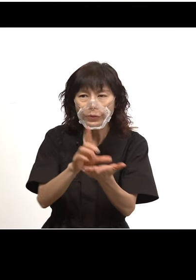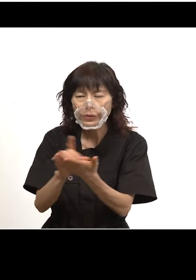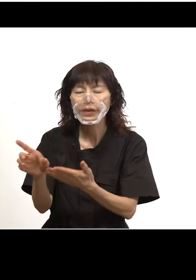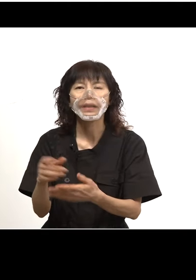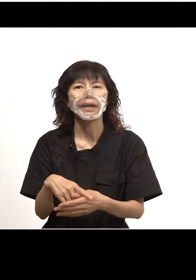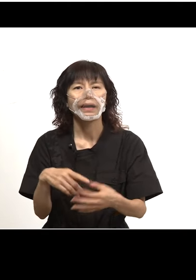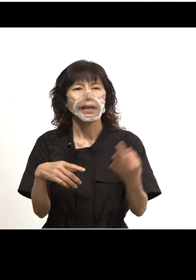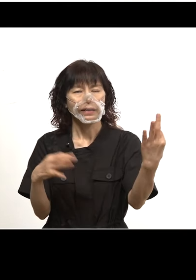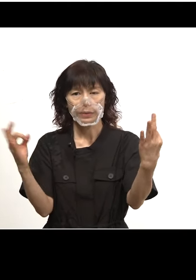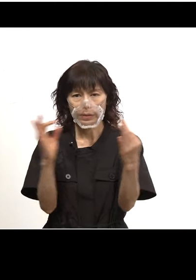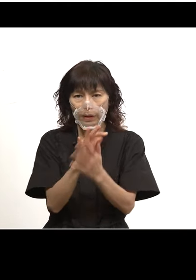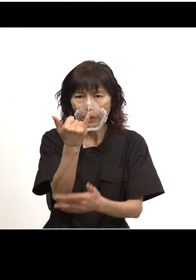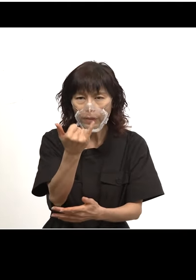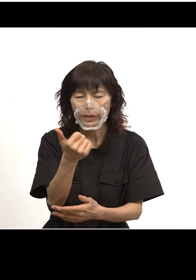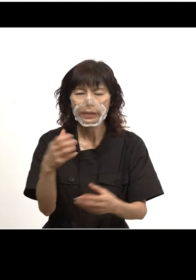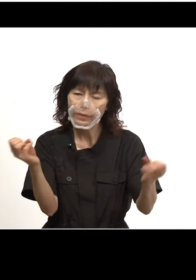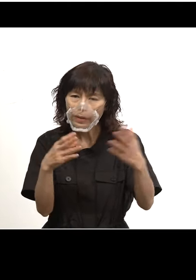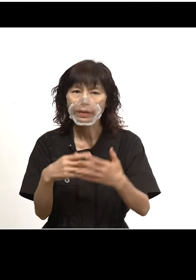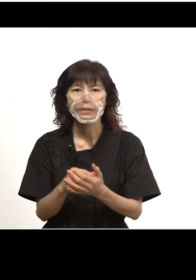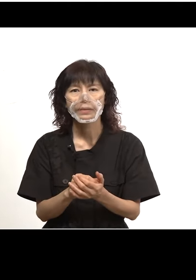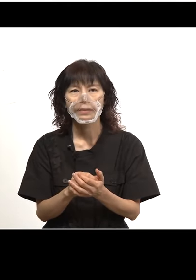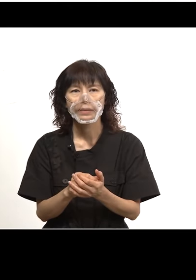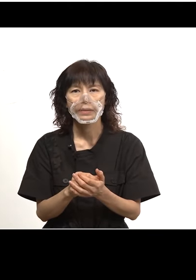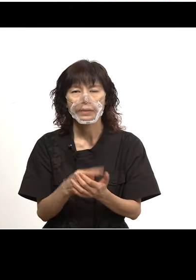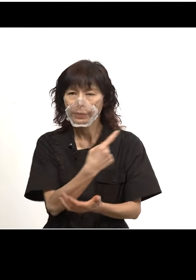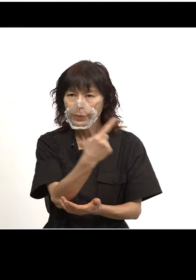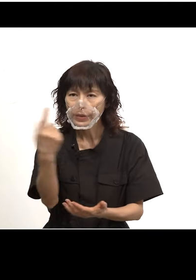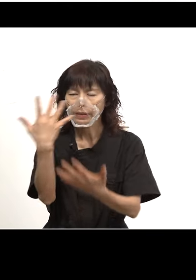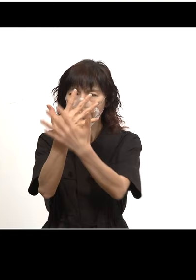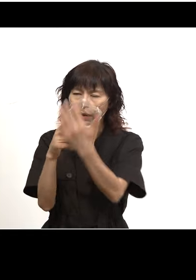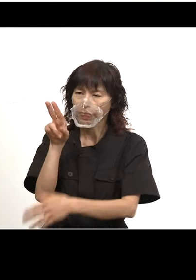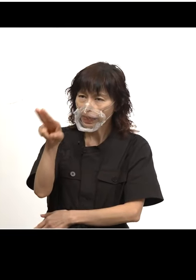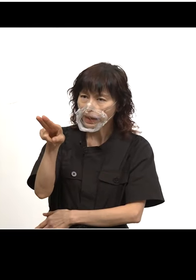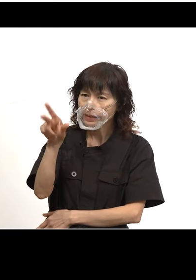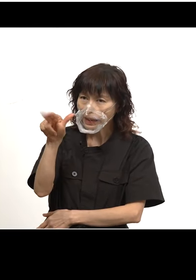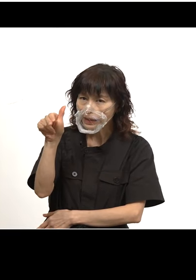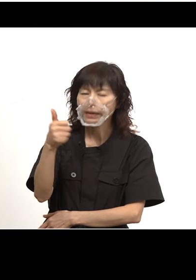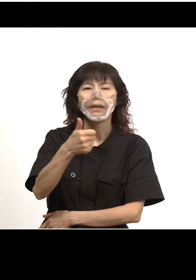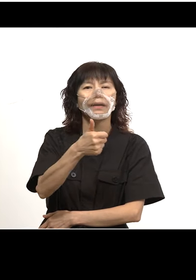嘅討論，同埋每一位今日參加